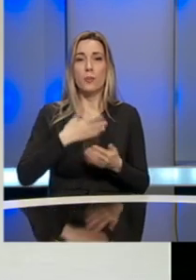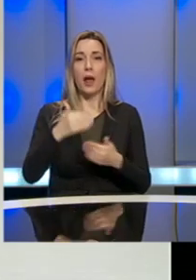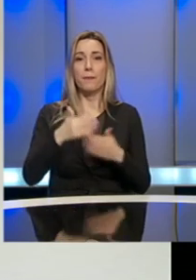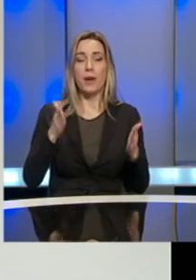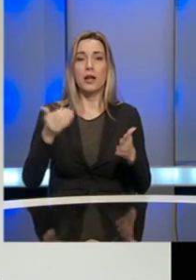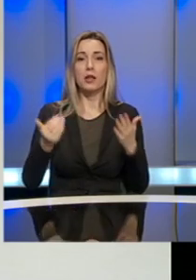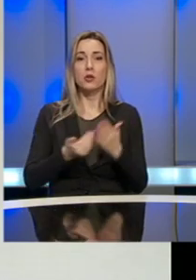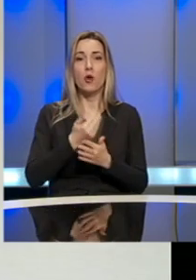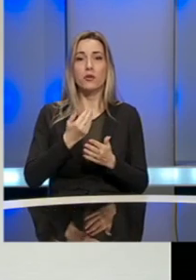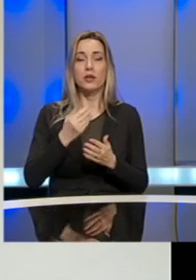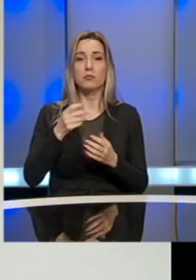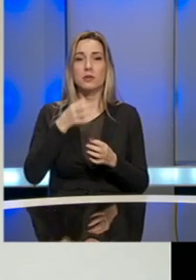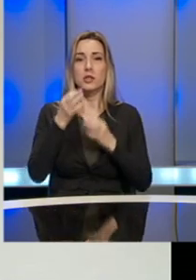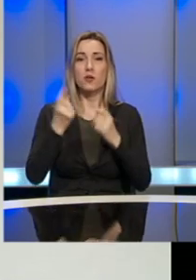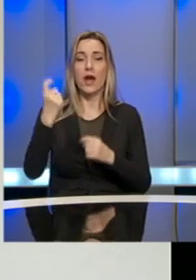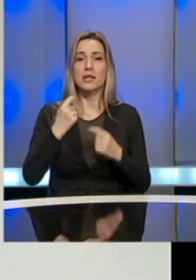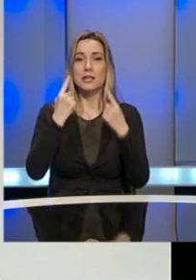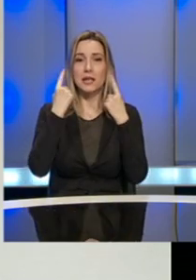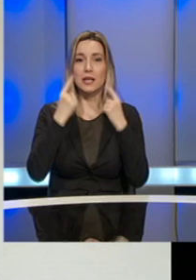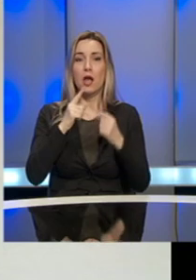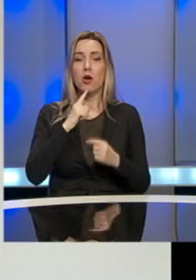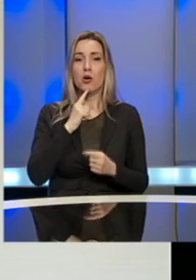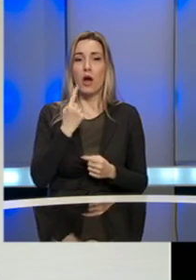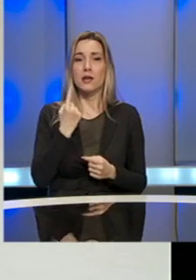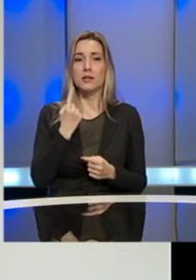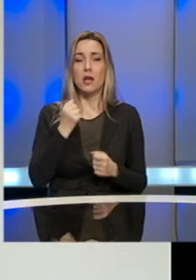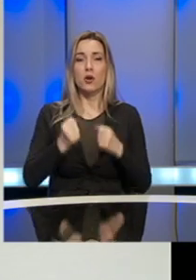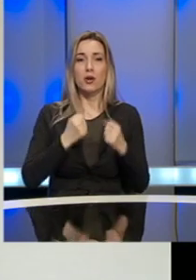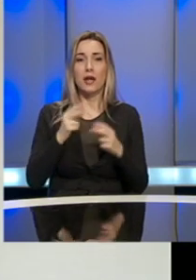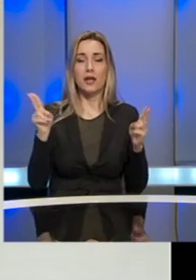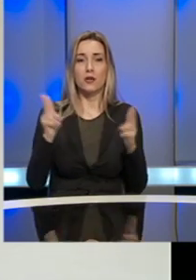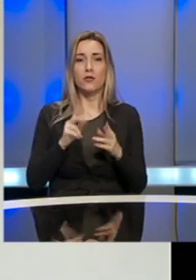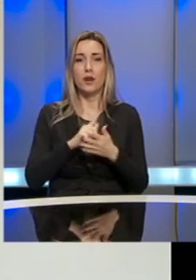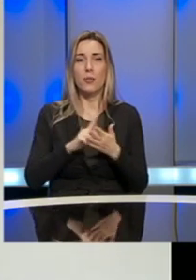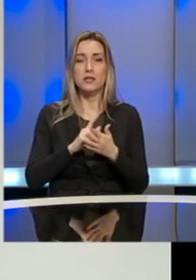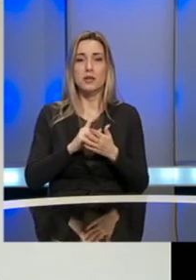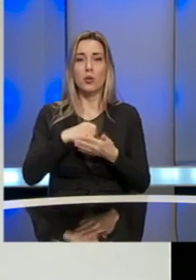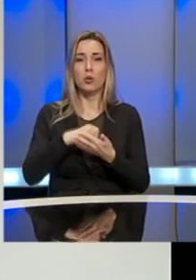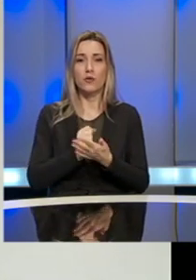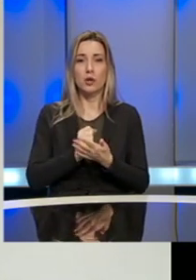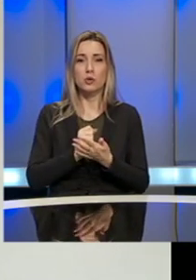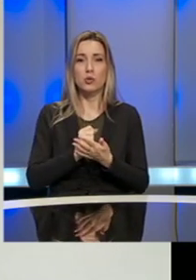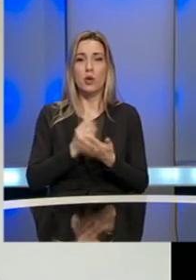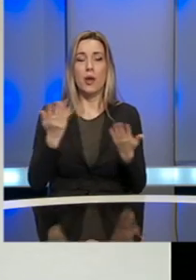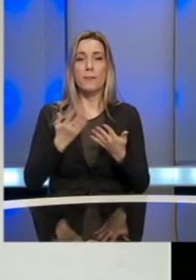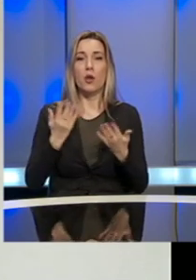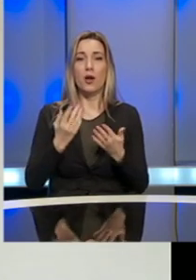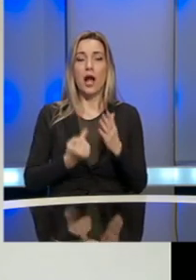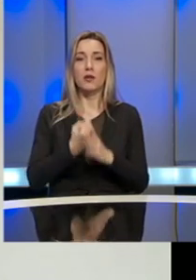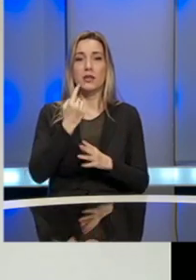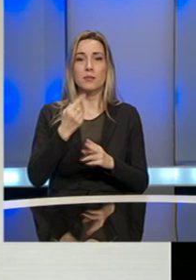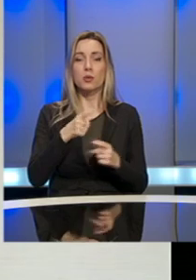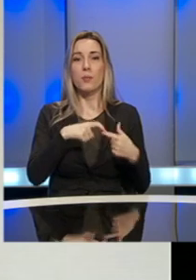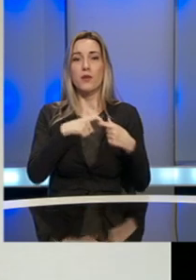novih testova iz Kine koji za jedan jako kratak vremenski period utvrđuju bilo kakve simptome vezane